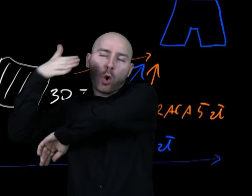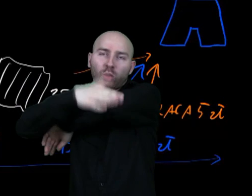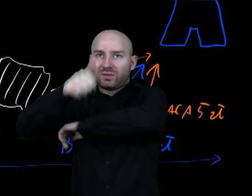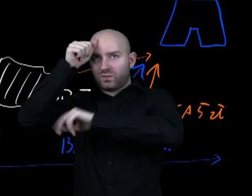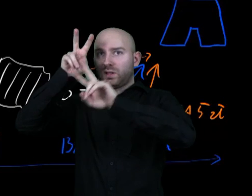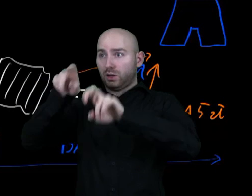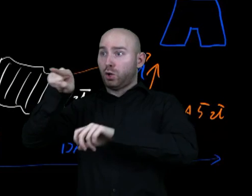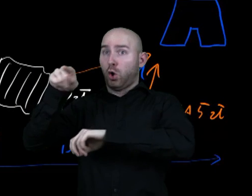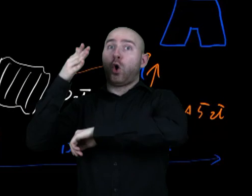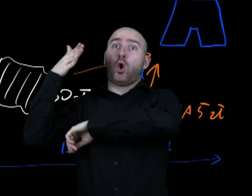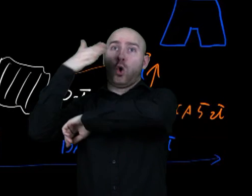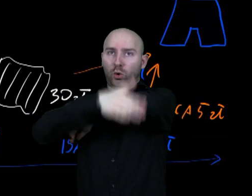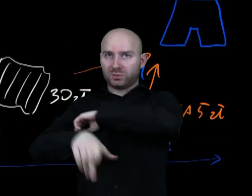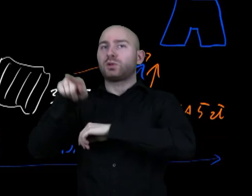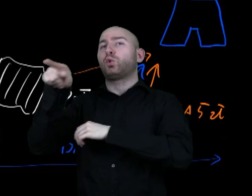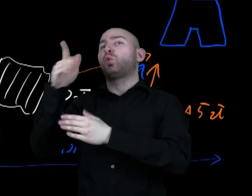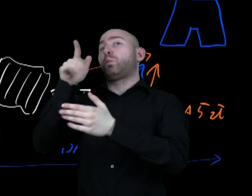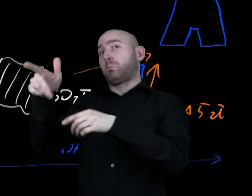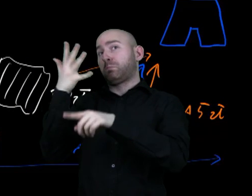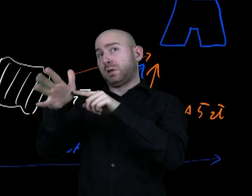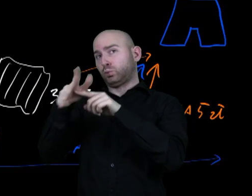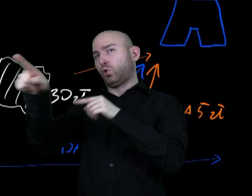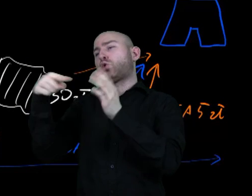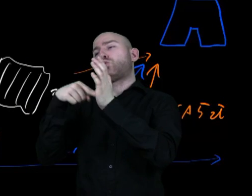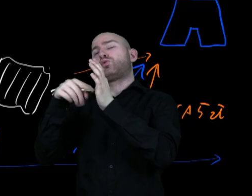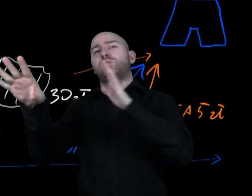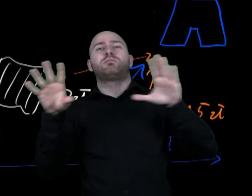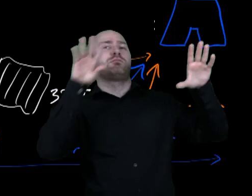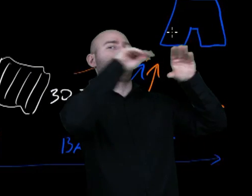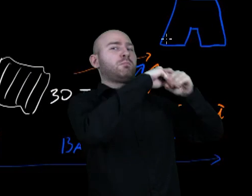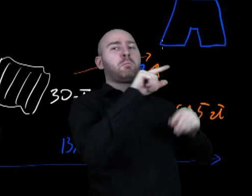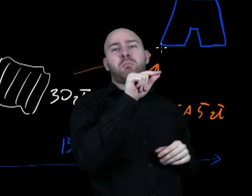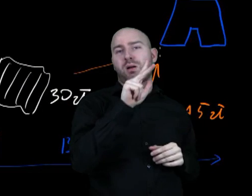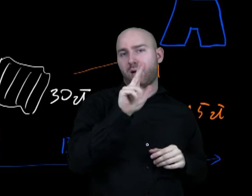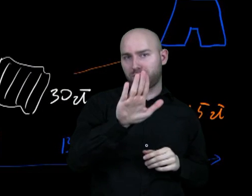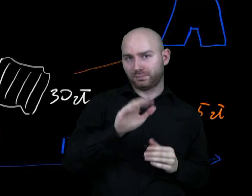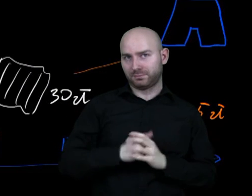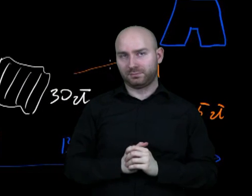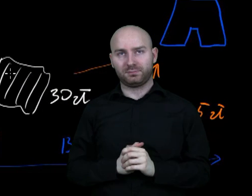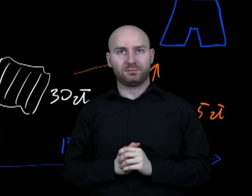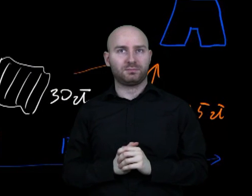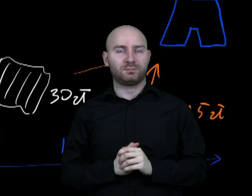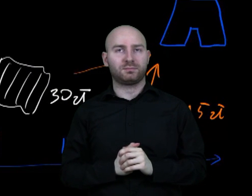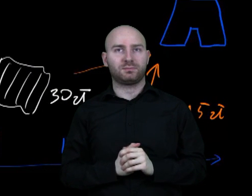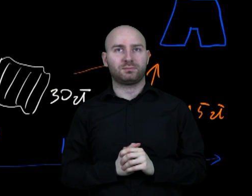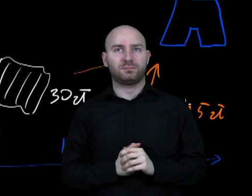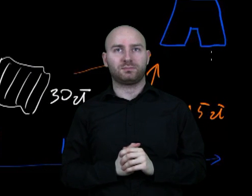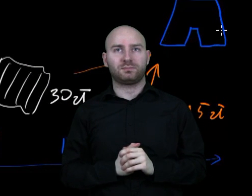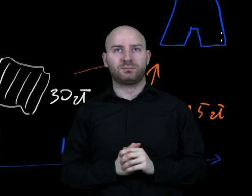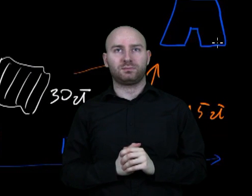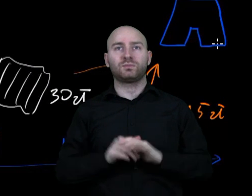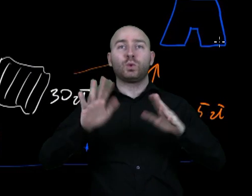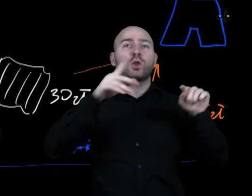wartości składają się na końcowe 50 zł. Rzeczywistym wkładem w PKB będzie tylko dobro finalne. Czyli nie